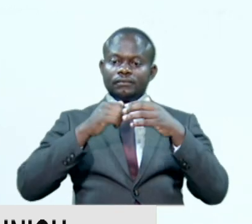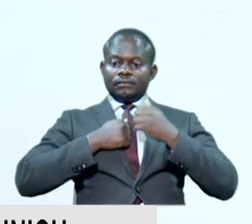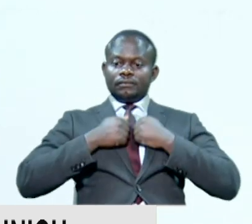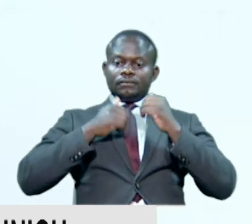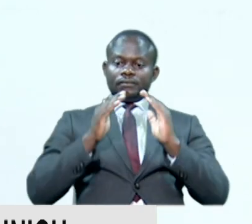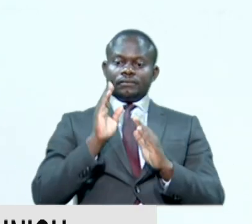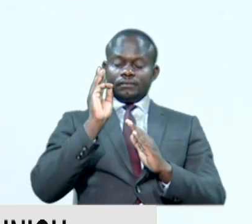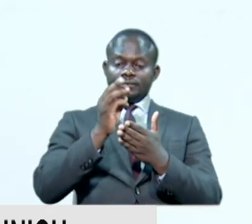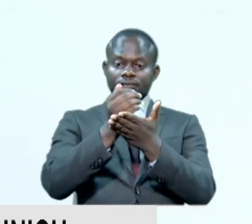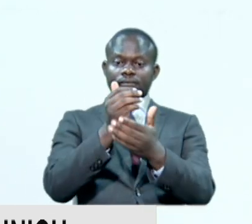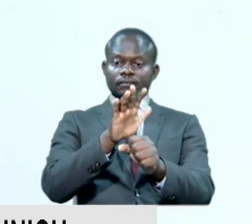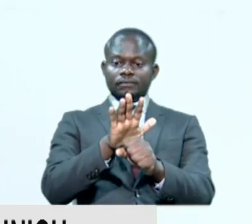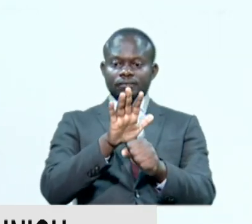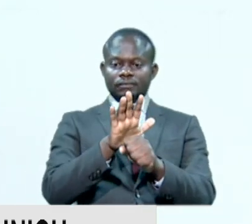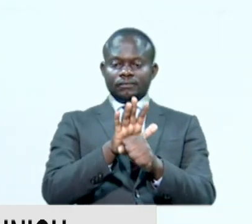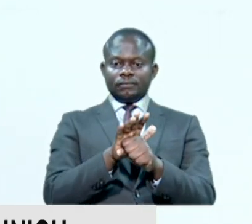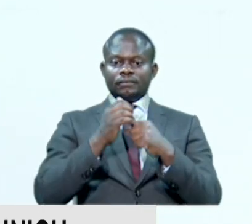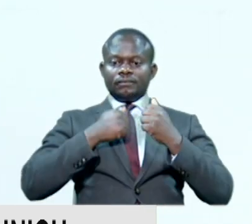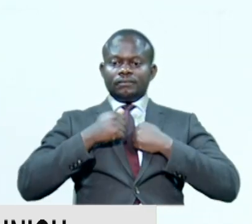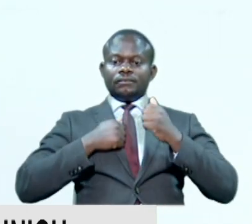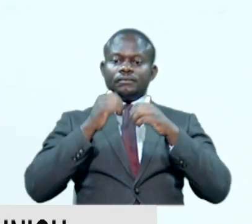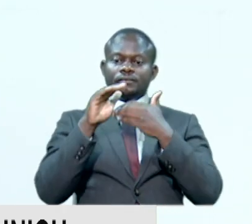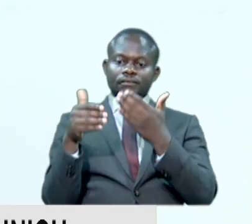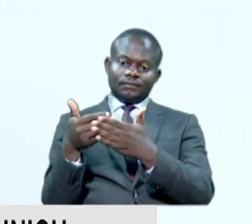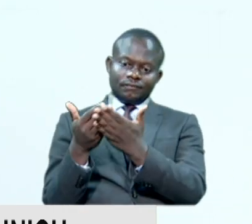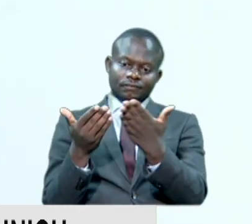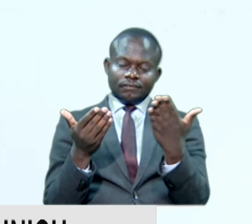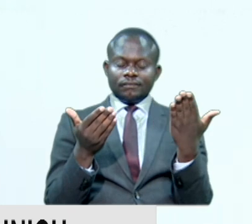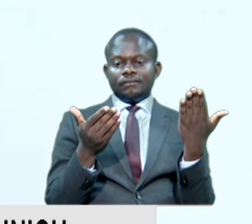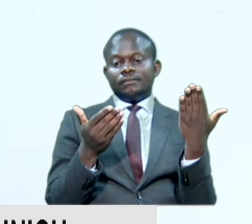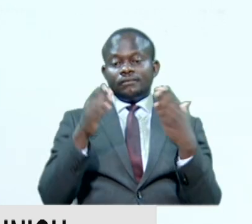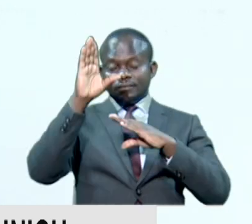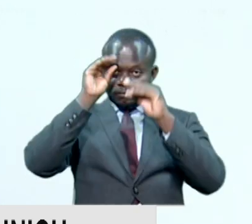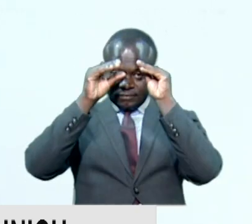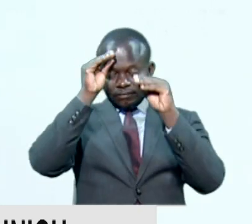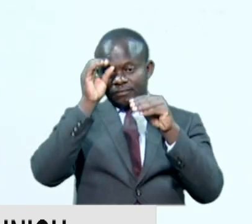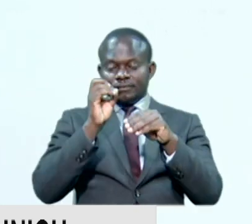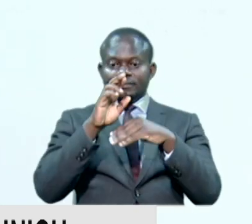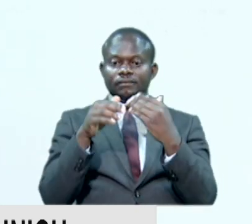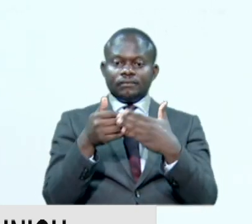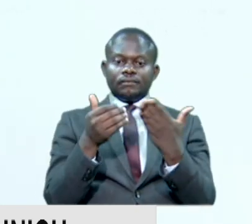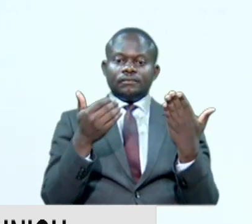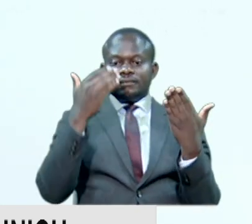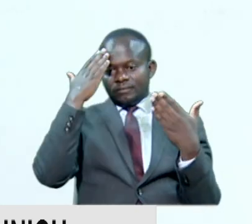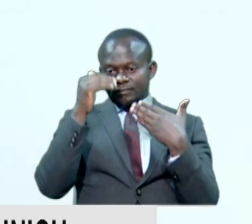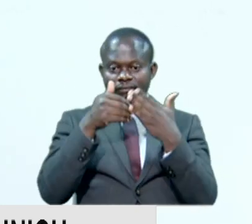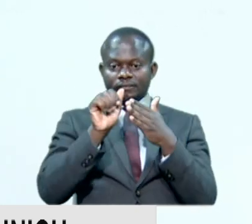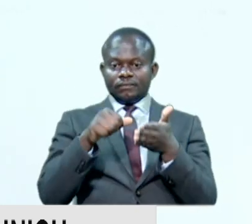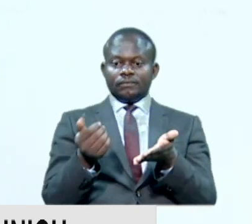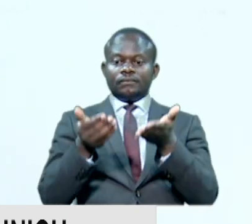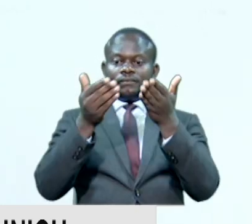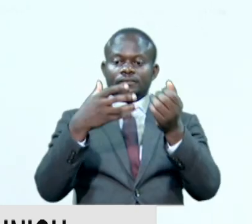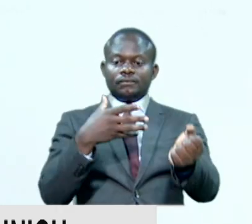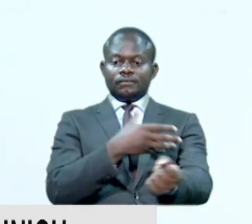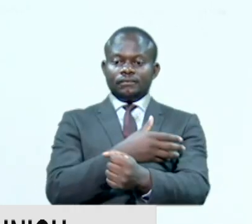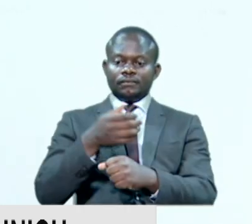ibi bikazafasha cyane cyane abanyarwanda ku kwiga cyangwa se kugira ngo bazamure n'ubushobozi